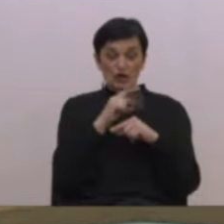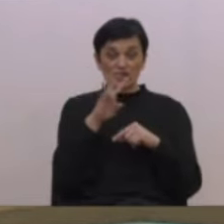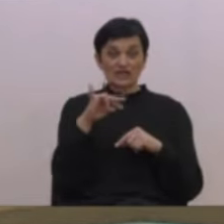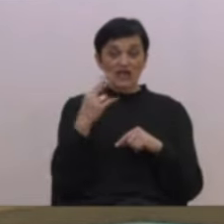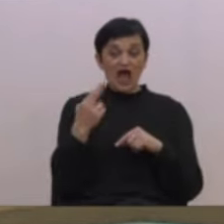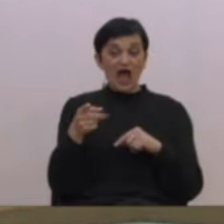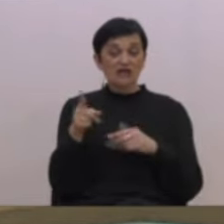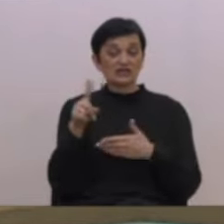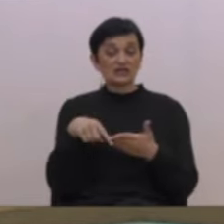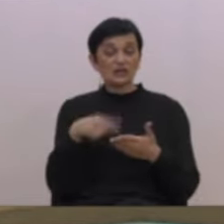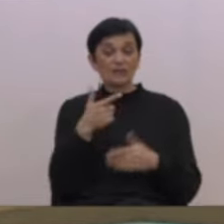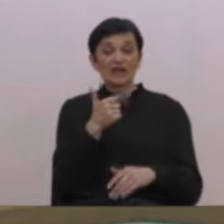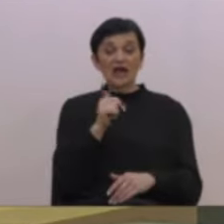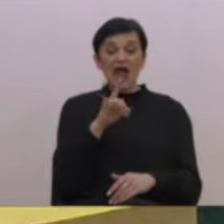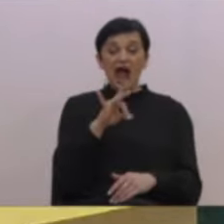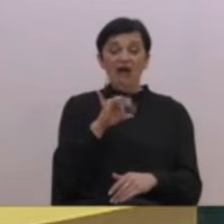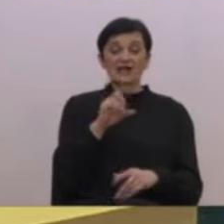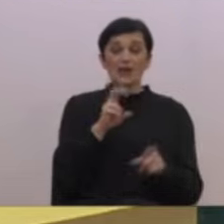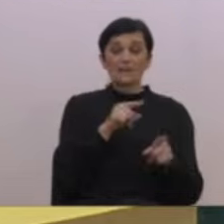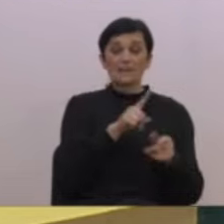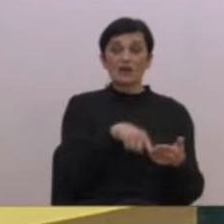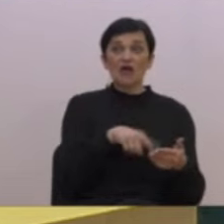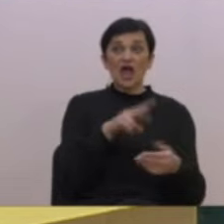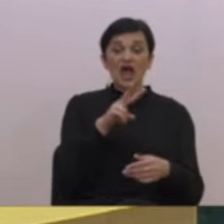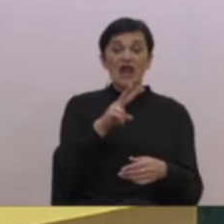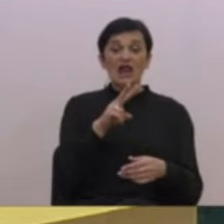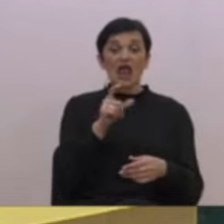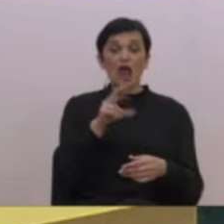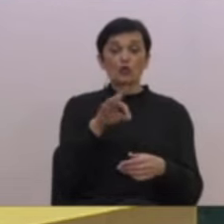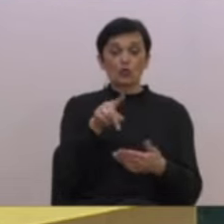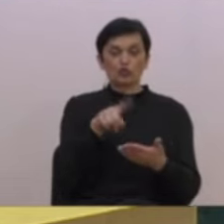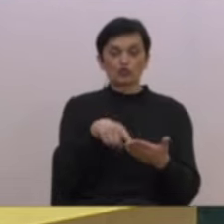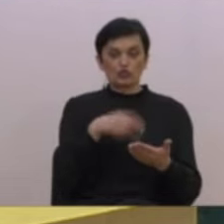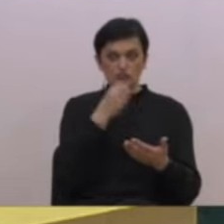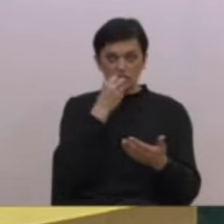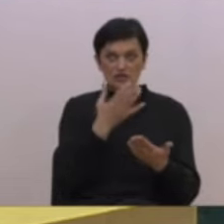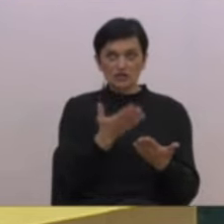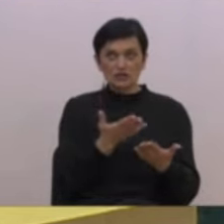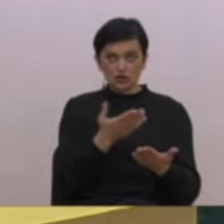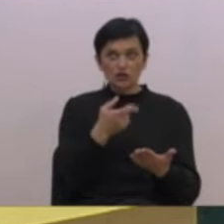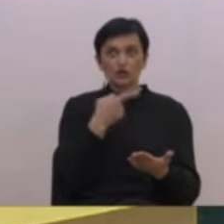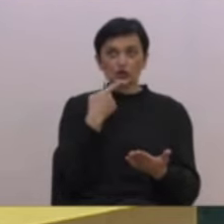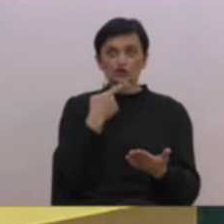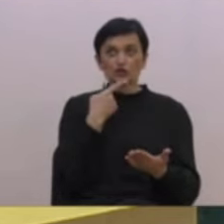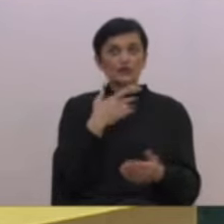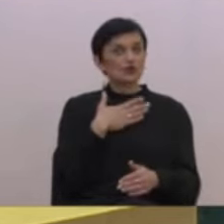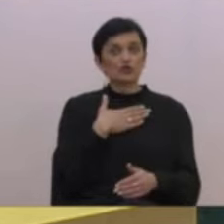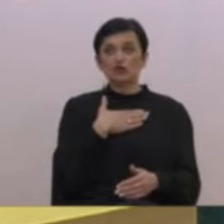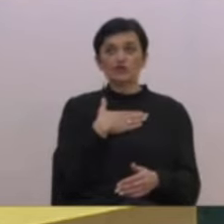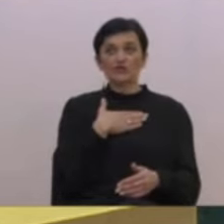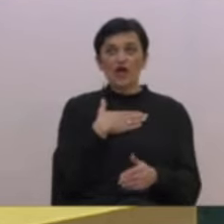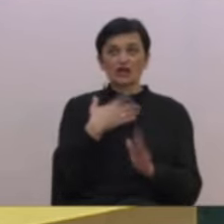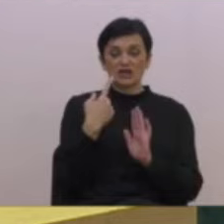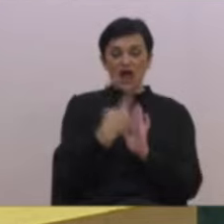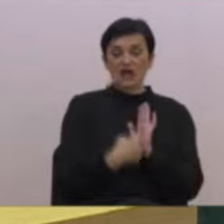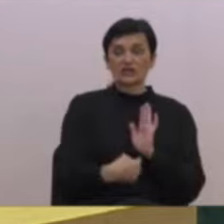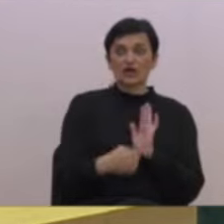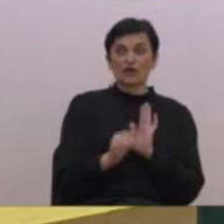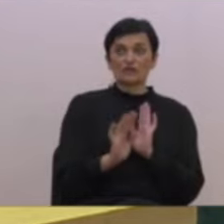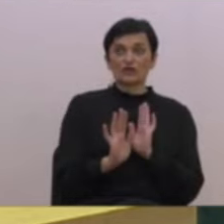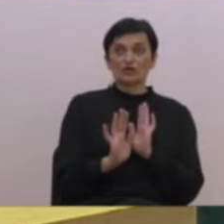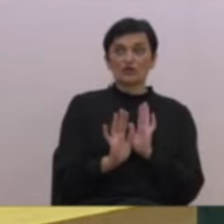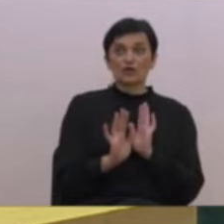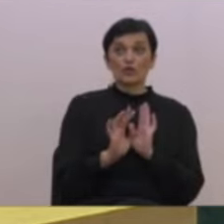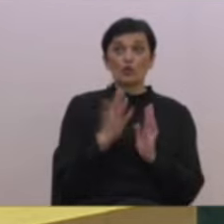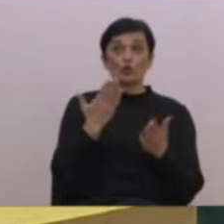ugere, gaharev da ugere, lelos da ugere, kivatom. Tu cuitrov, ჩვენ არ დაგვეჯერება.